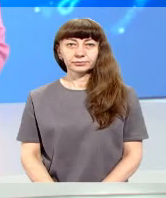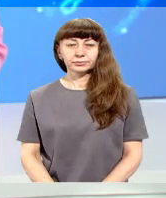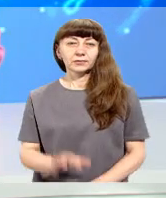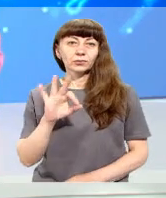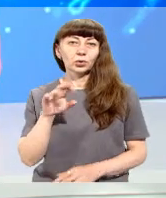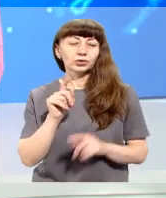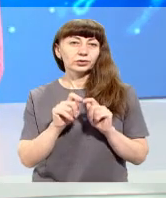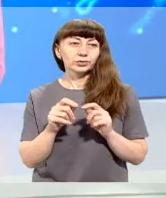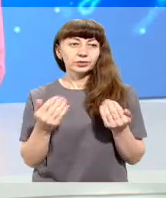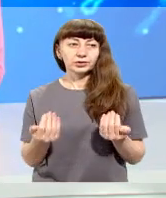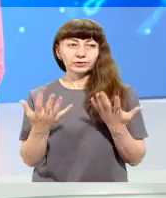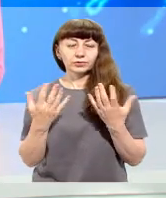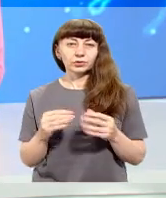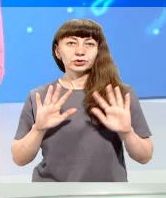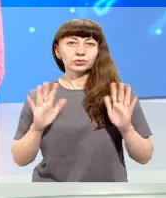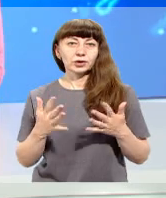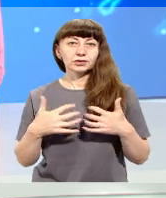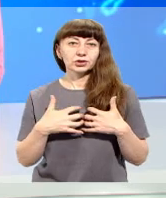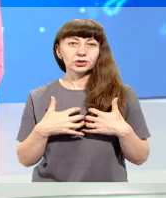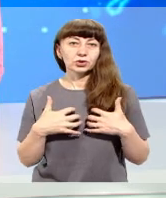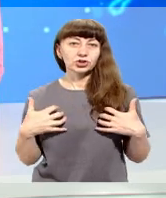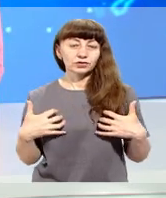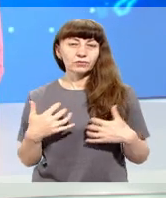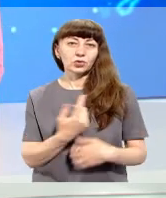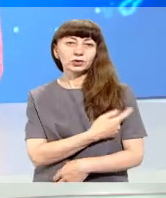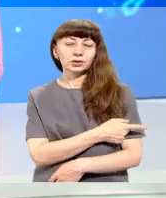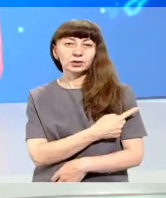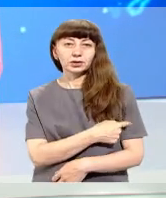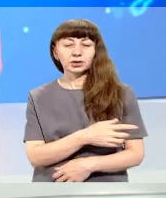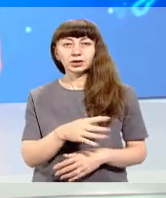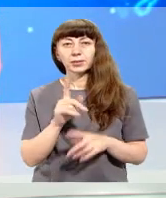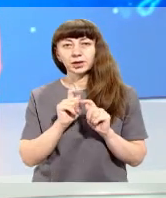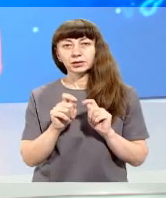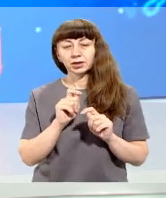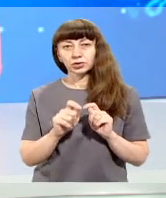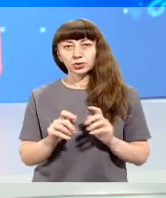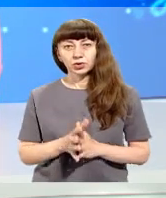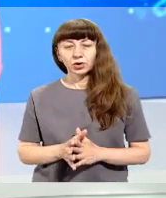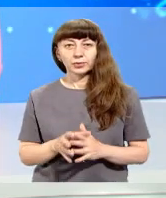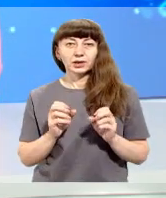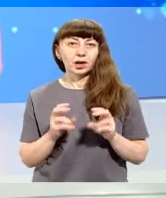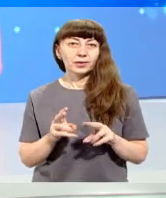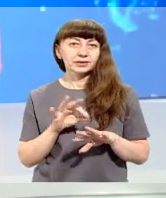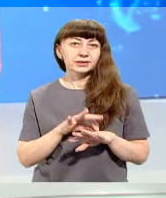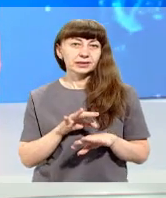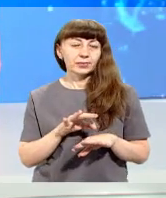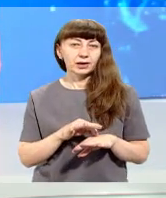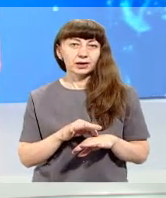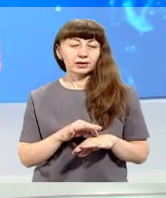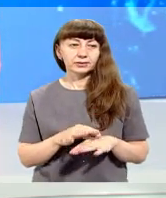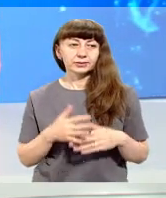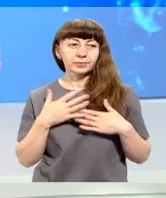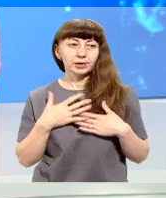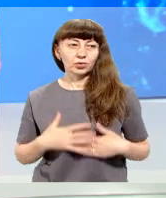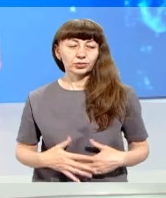Под контролем на сегодняшний день эпизоотическая ситуация области по особо опасным инфекционным заболеваниям является стабильно